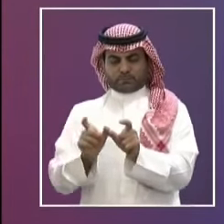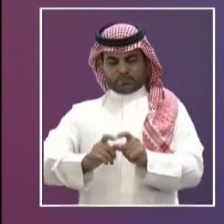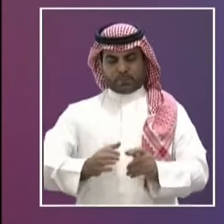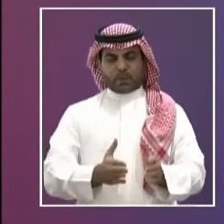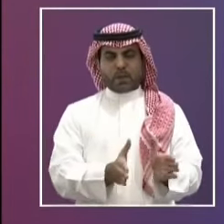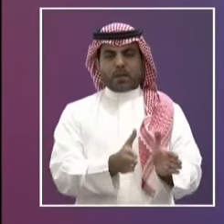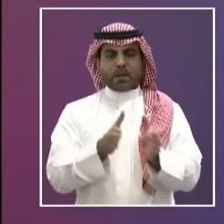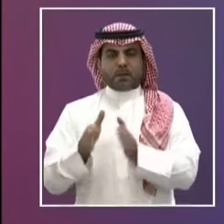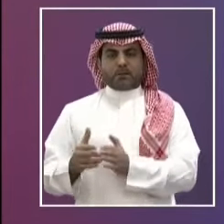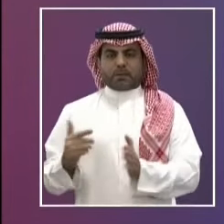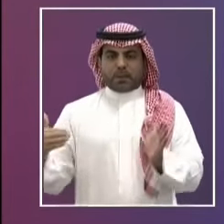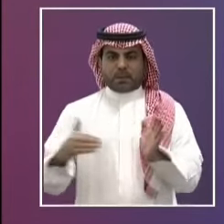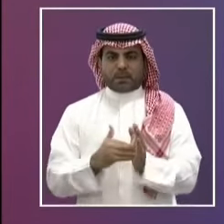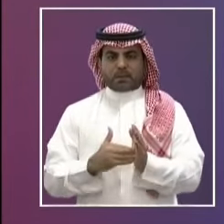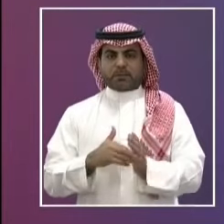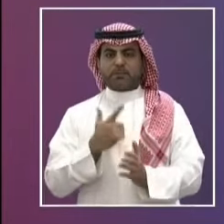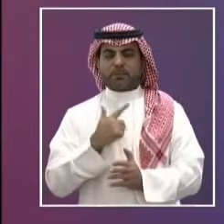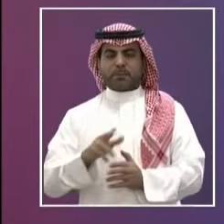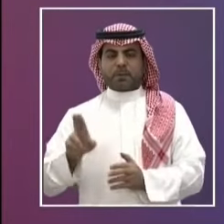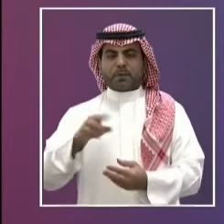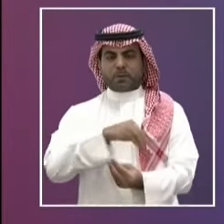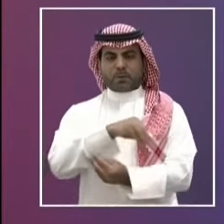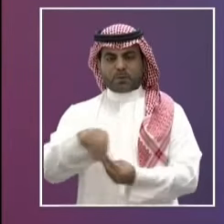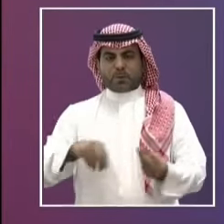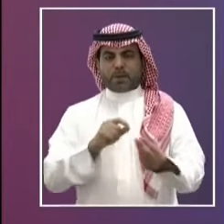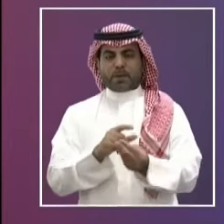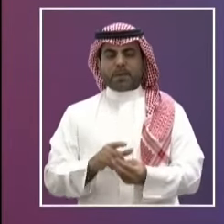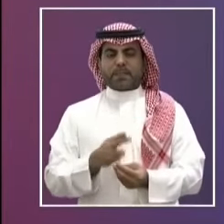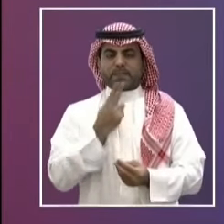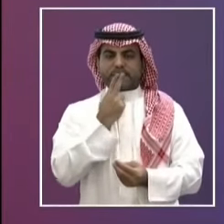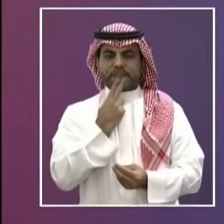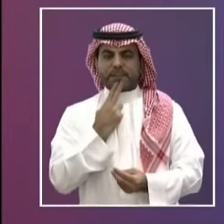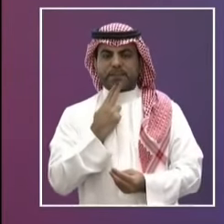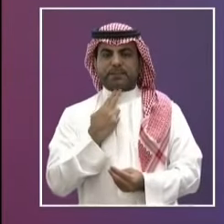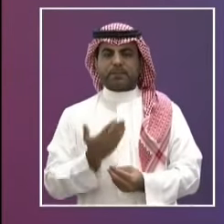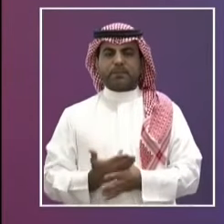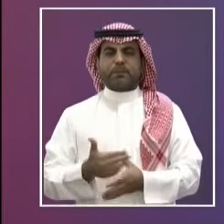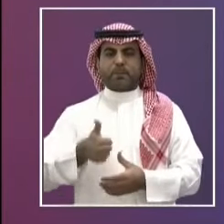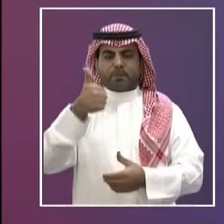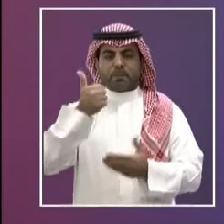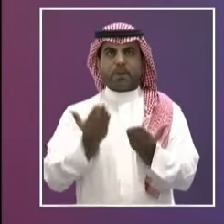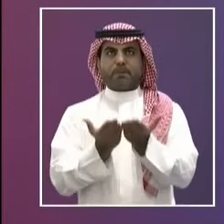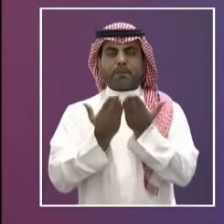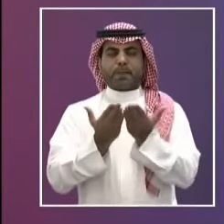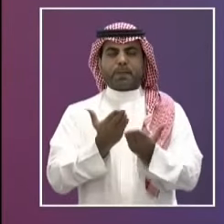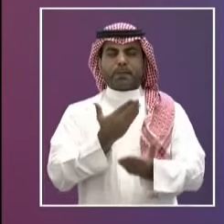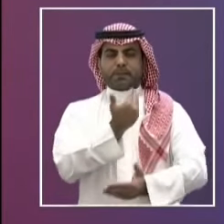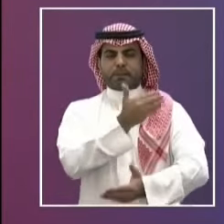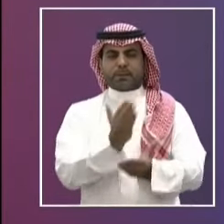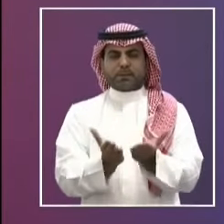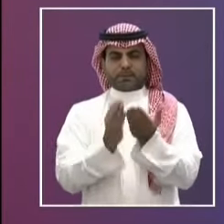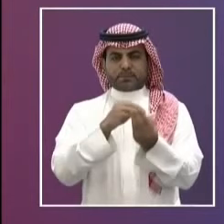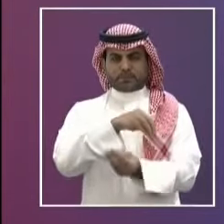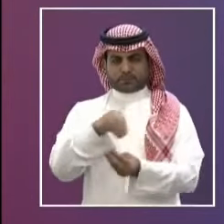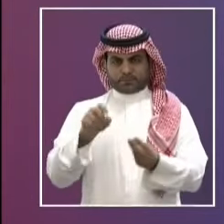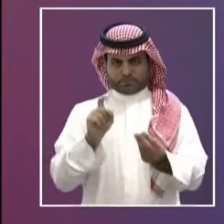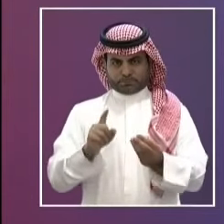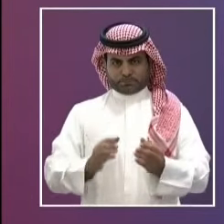أتمنى للجميع عمرة آمنة صحيا وعمرة مقبولة بإذن الله تعالى، وشكرا